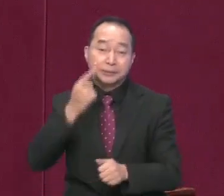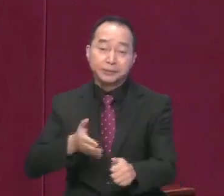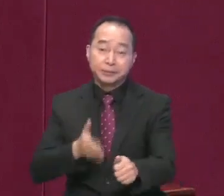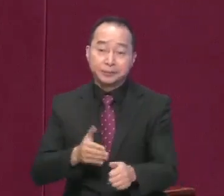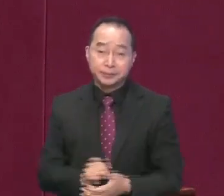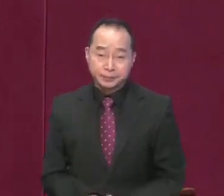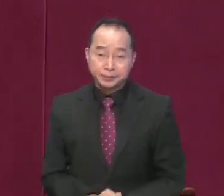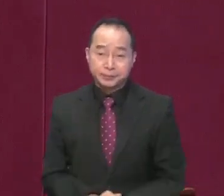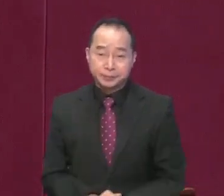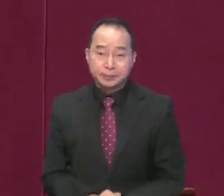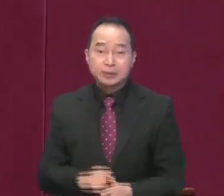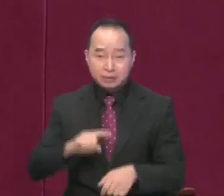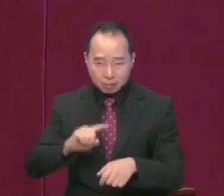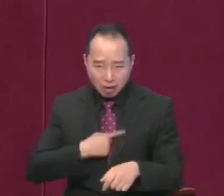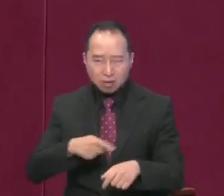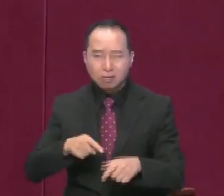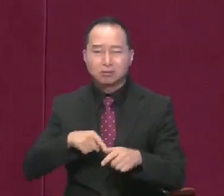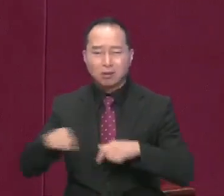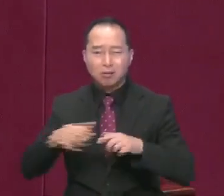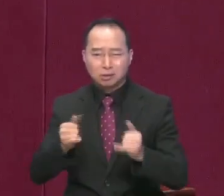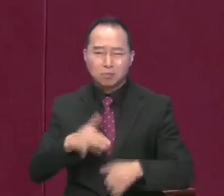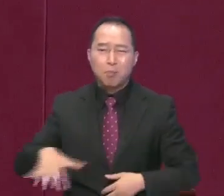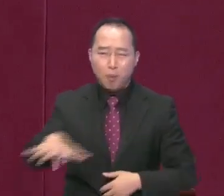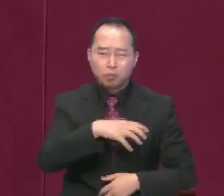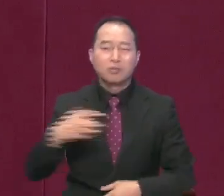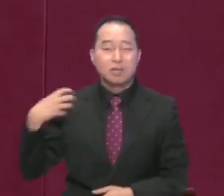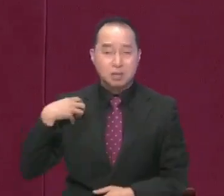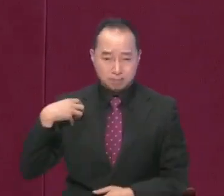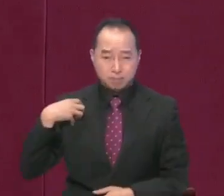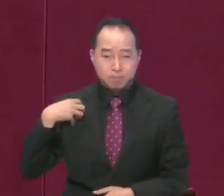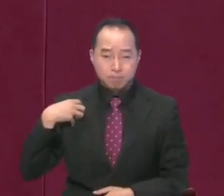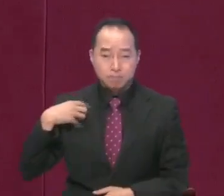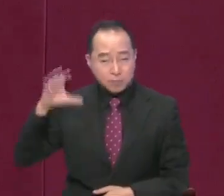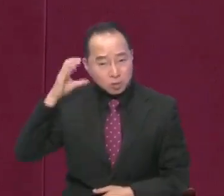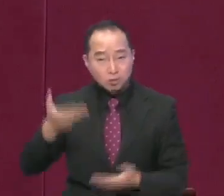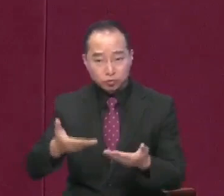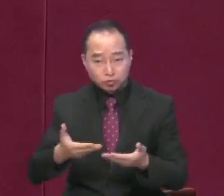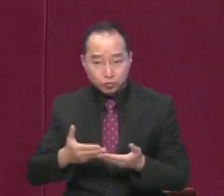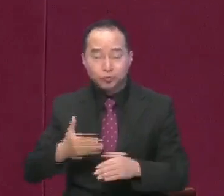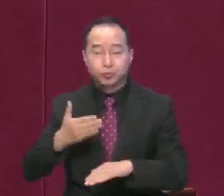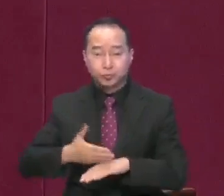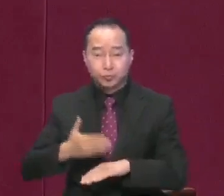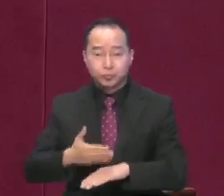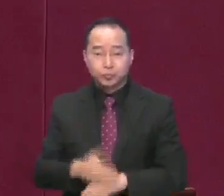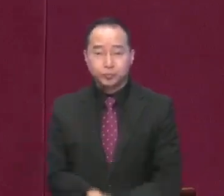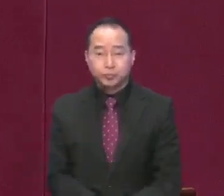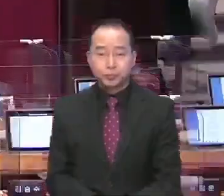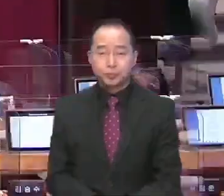그것이 정치인 모두의 책임입니다. 경청해 주셔서 감사합니다.